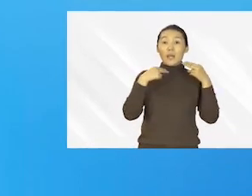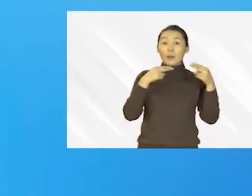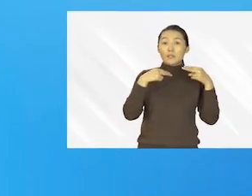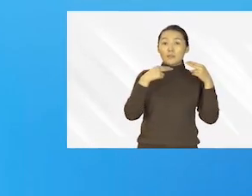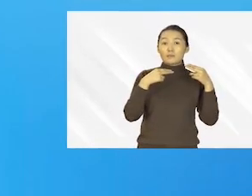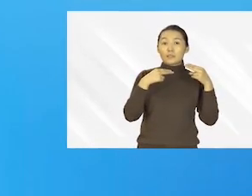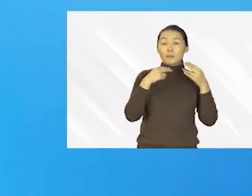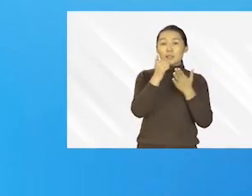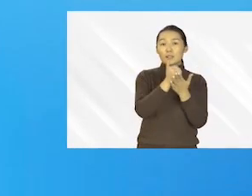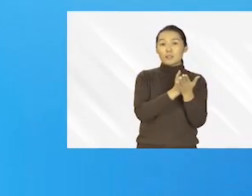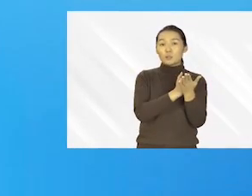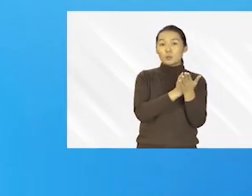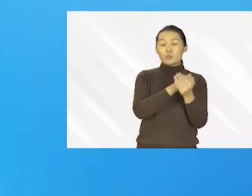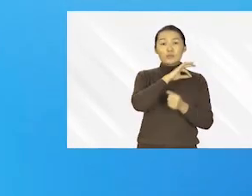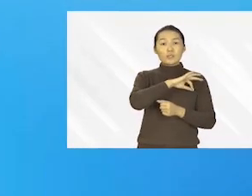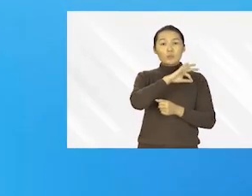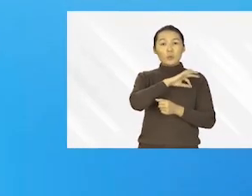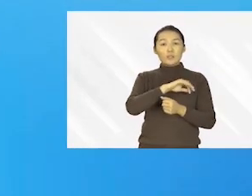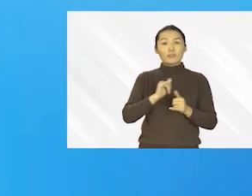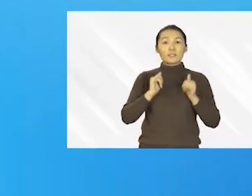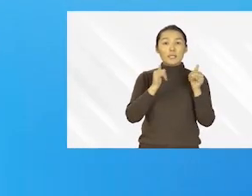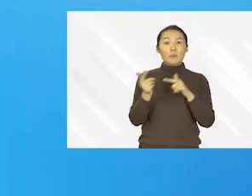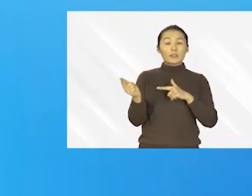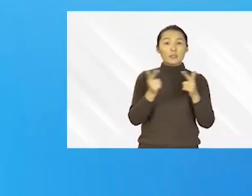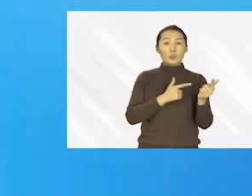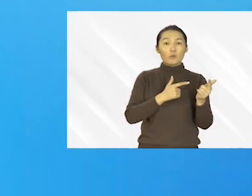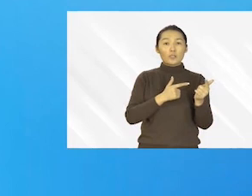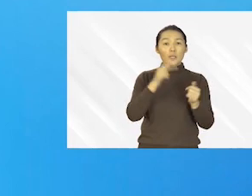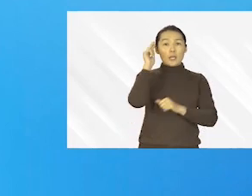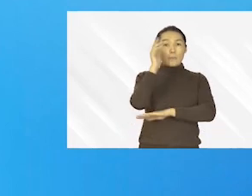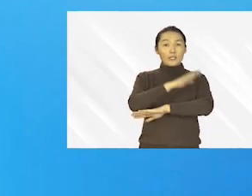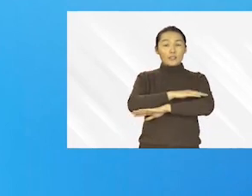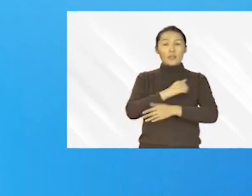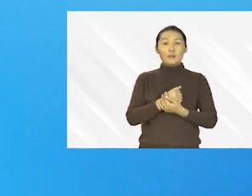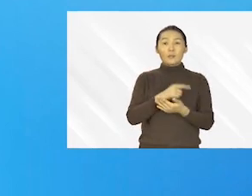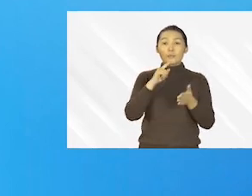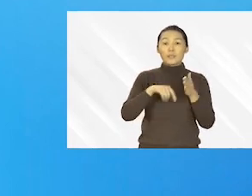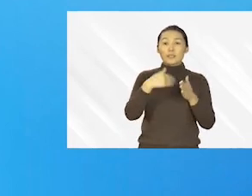на ресурсы, использованные для подготовки материала.